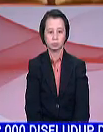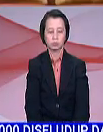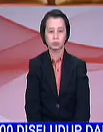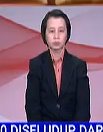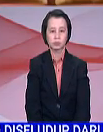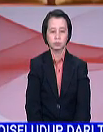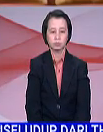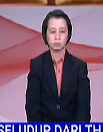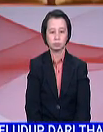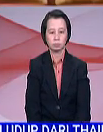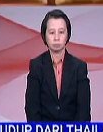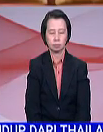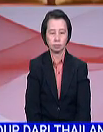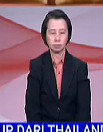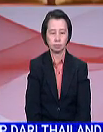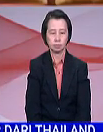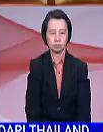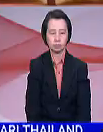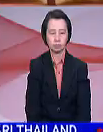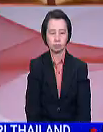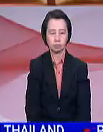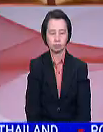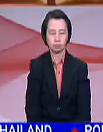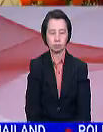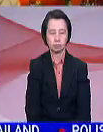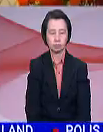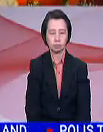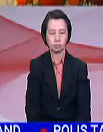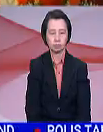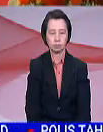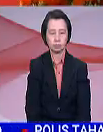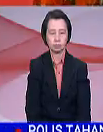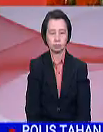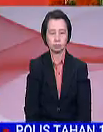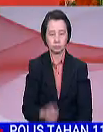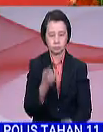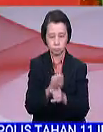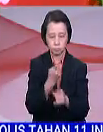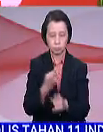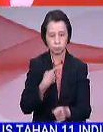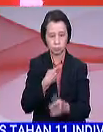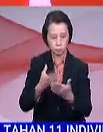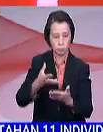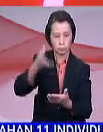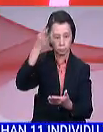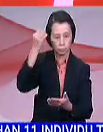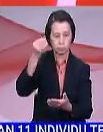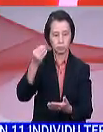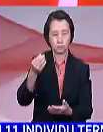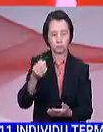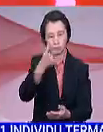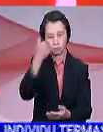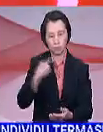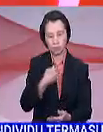Jadi, dalam uji untuk kebaikan ini, Allah dah tusun. Tusun untuk kita pelajari teknologi ini untuk kebaikan supaya